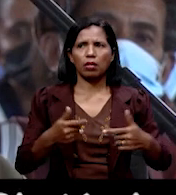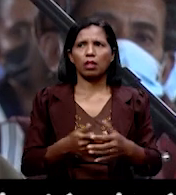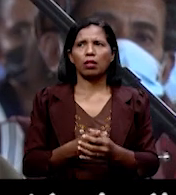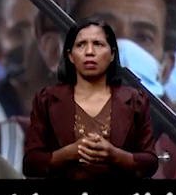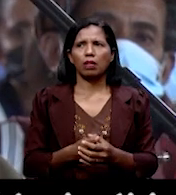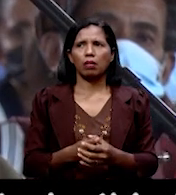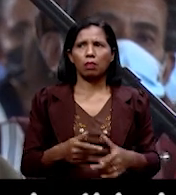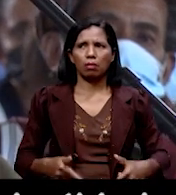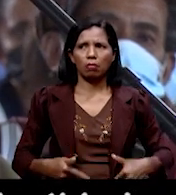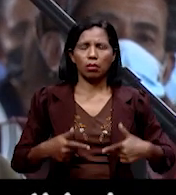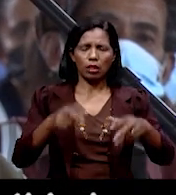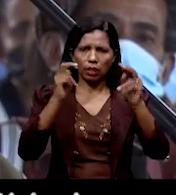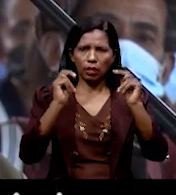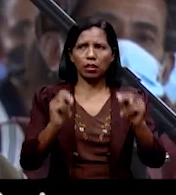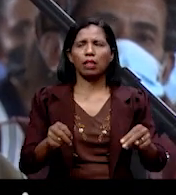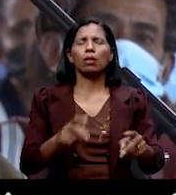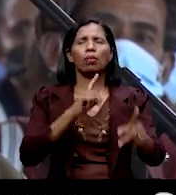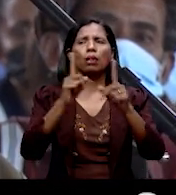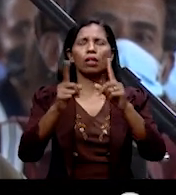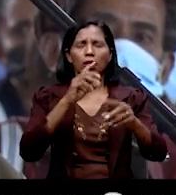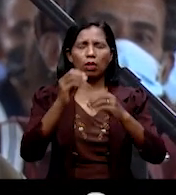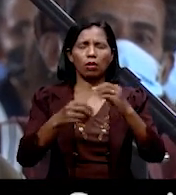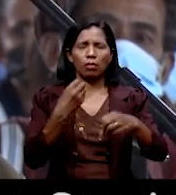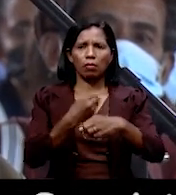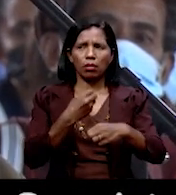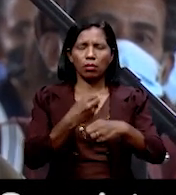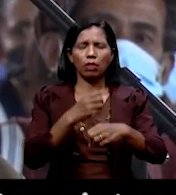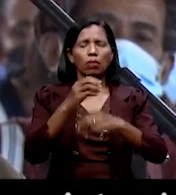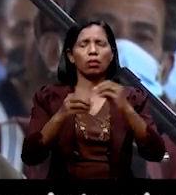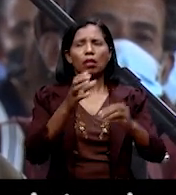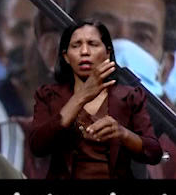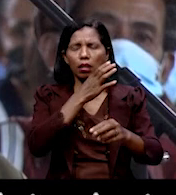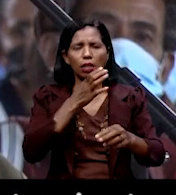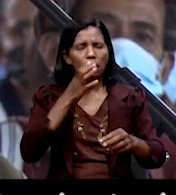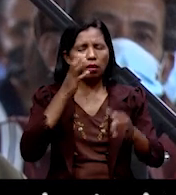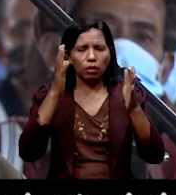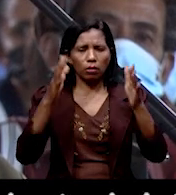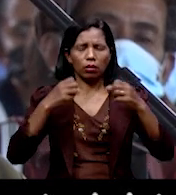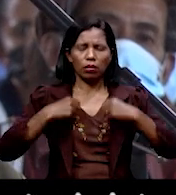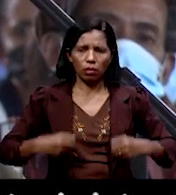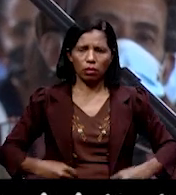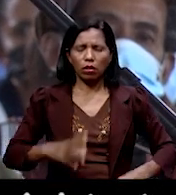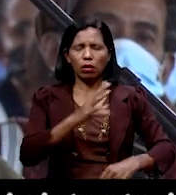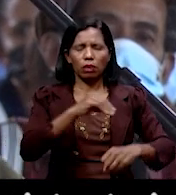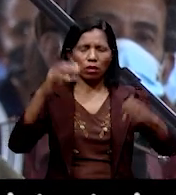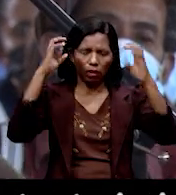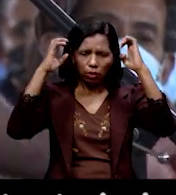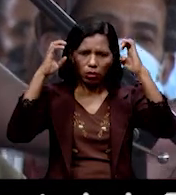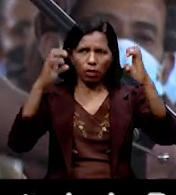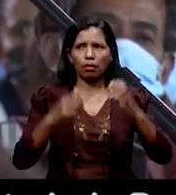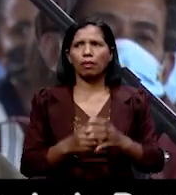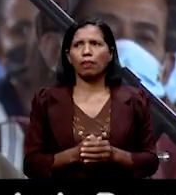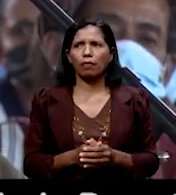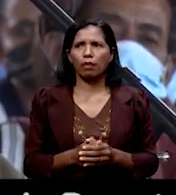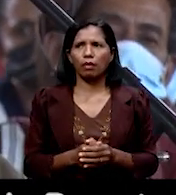morisinian. Primer tenk koalia makas ni ba abri kultura ho be saudi ho iduka saudi. Sirna me tenk tau osa. Agora tau